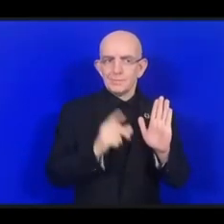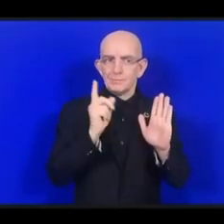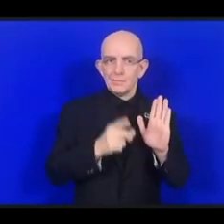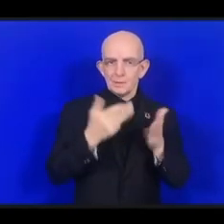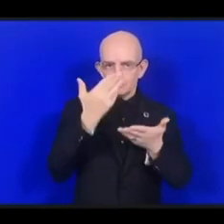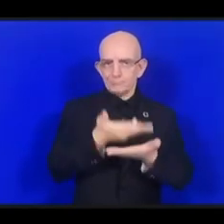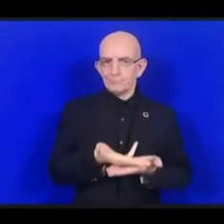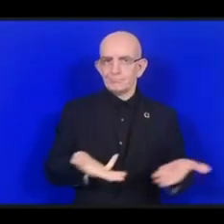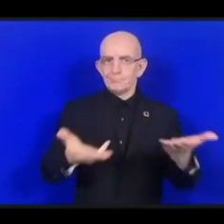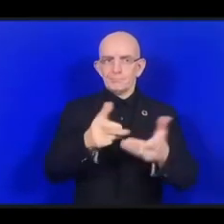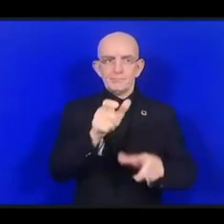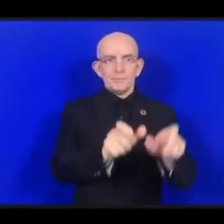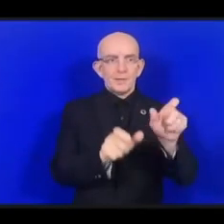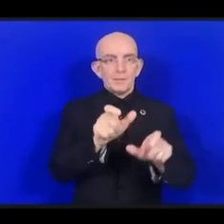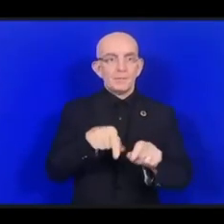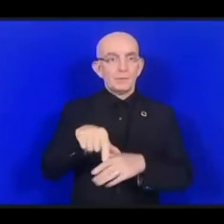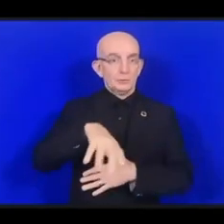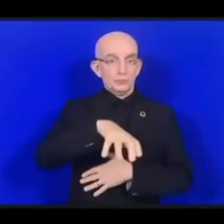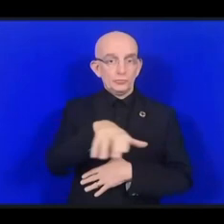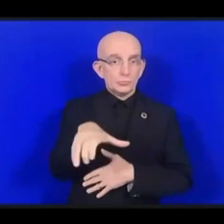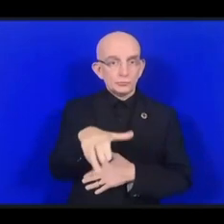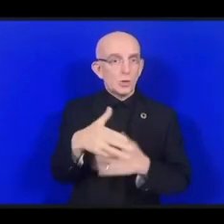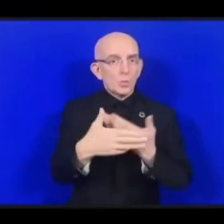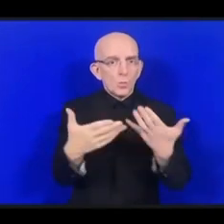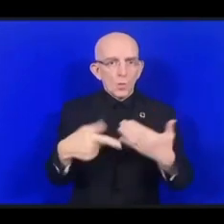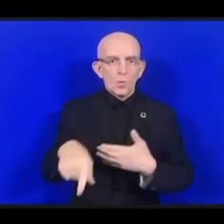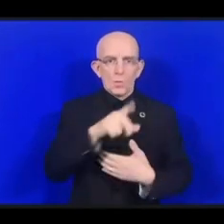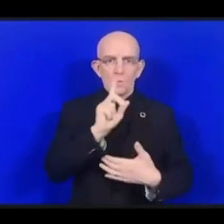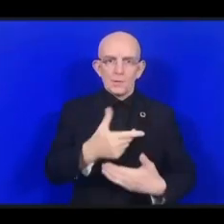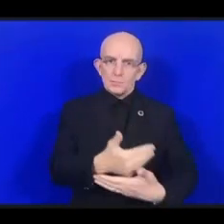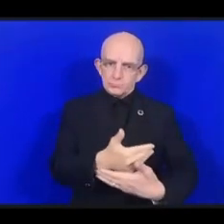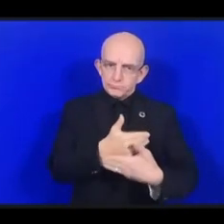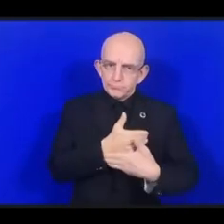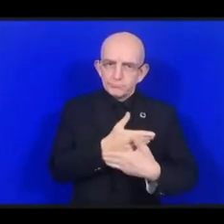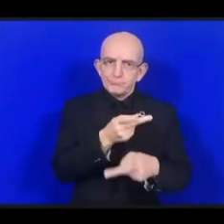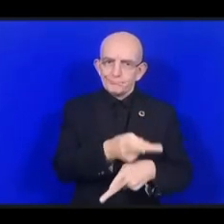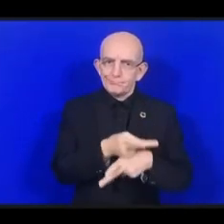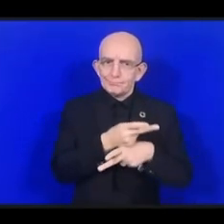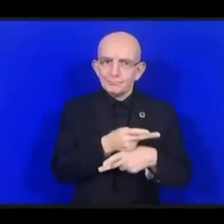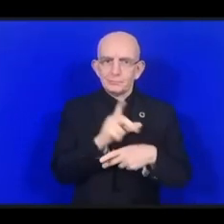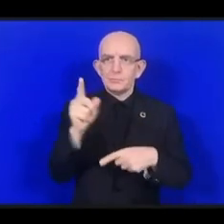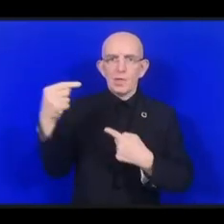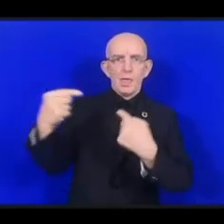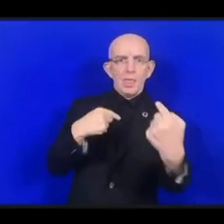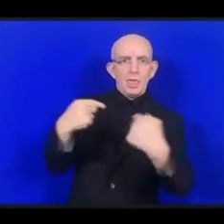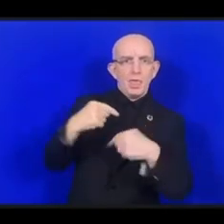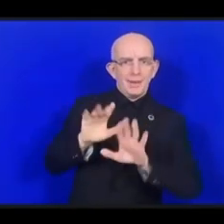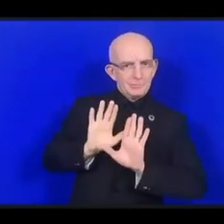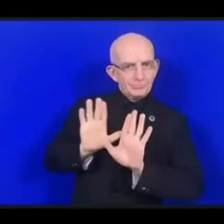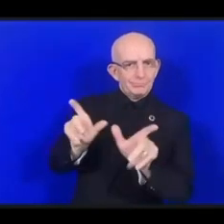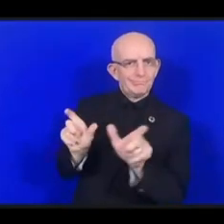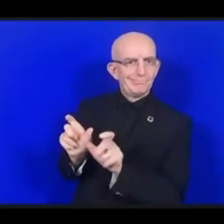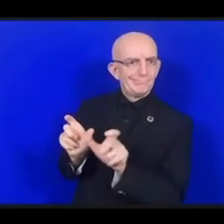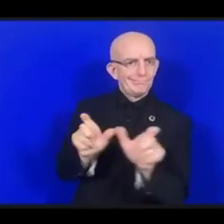之重。必须要平衡好监管 还有技术的使